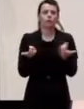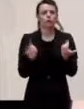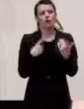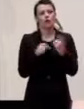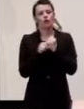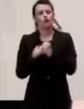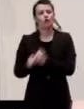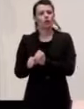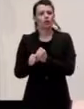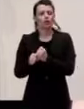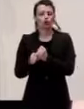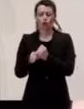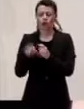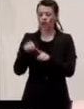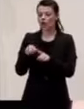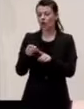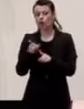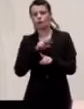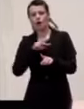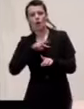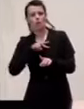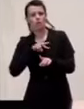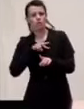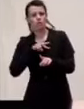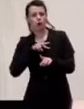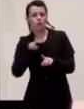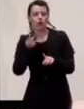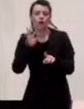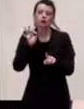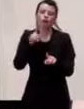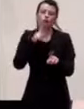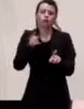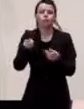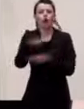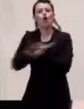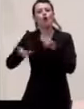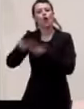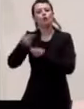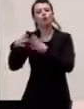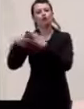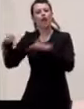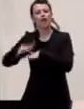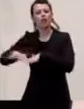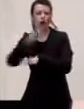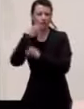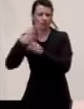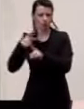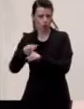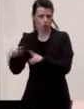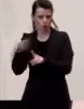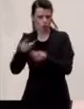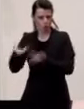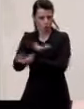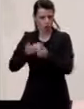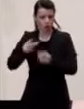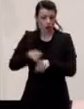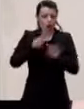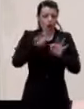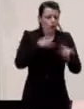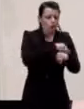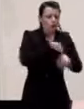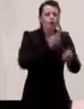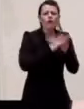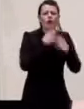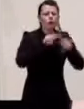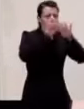di proprietà o afferenti agli enti locali e quindi ai comuni, e anche su tutta l'attività che complessivamente è stata messa